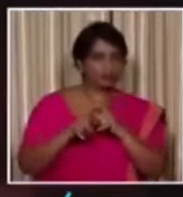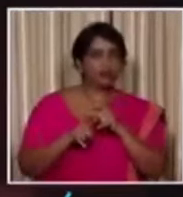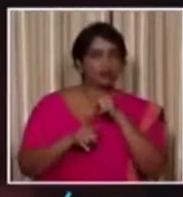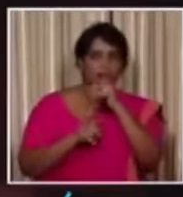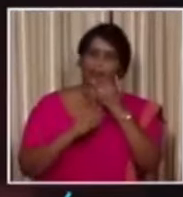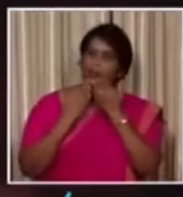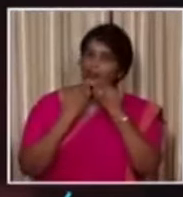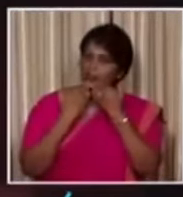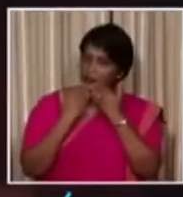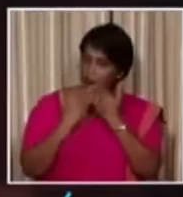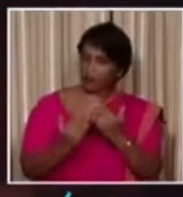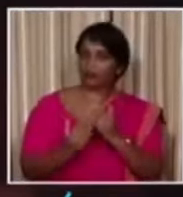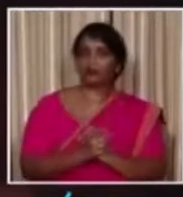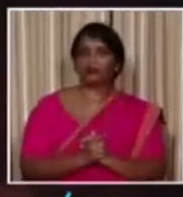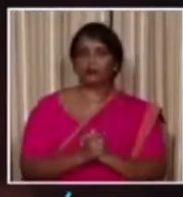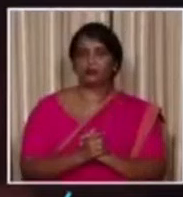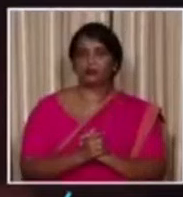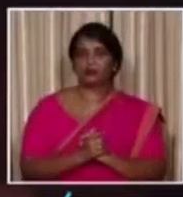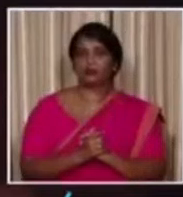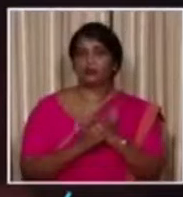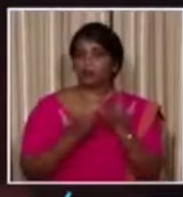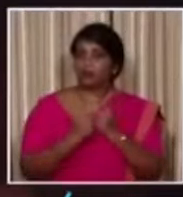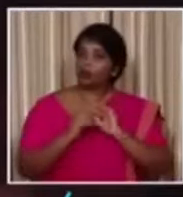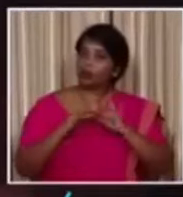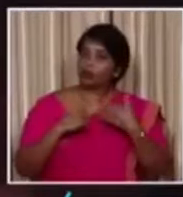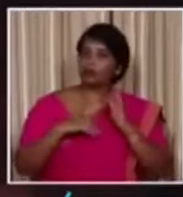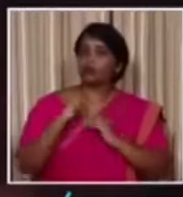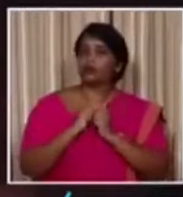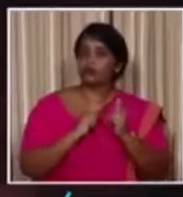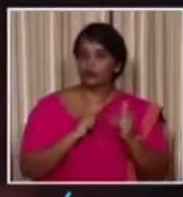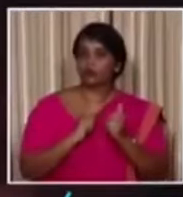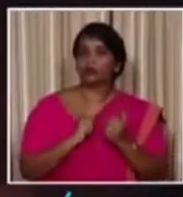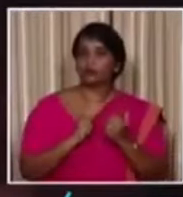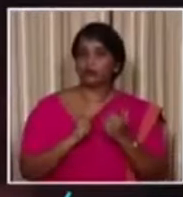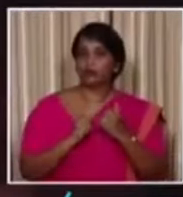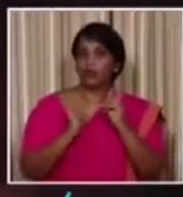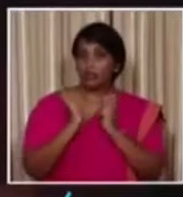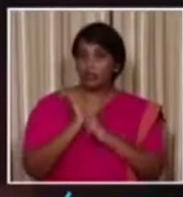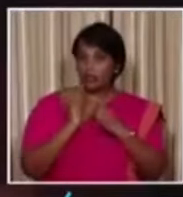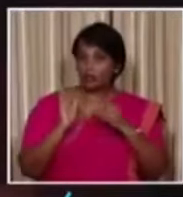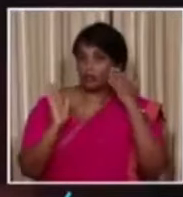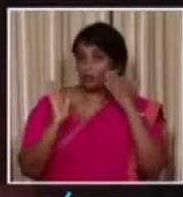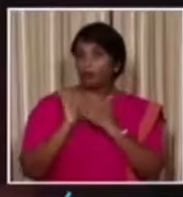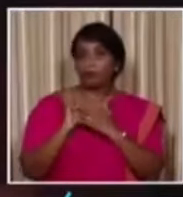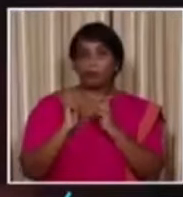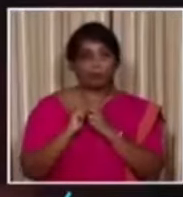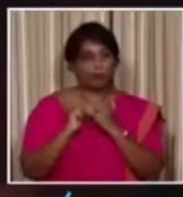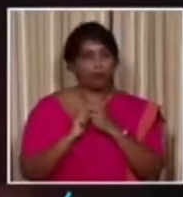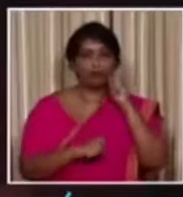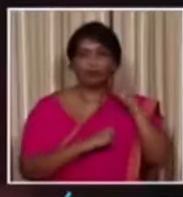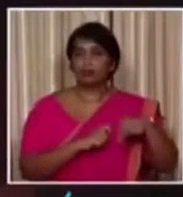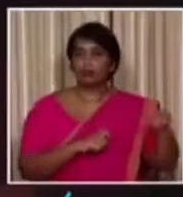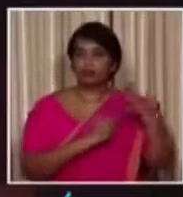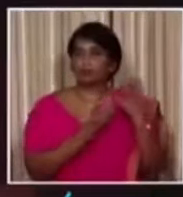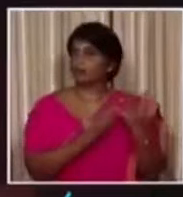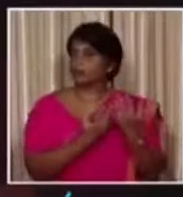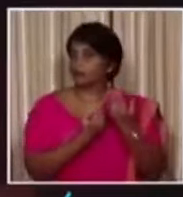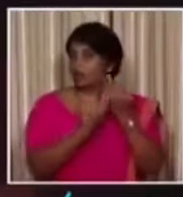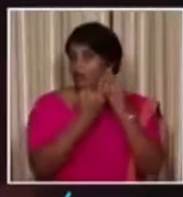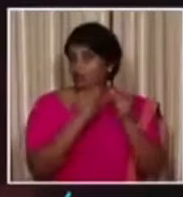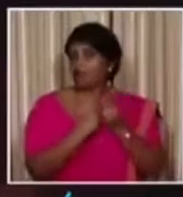ඔබතුමාටත් ස්තුතිවන්ත වුණා. ගන්න හැම පියවරකටම ශුද්‍ර මූල්‍ය ණය මර උගුලෙන් මේ ජනතාව මුදවා